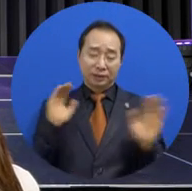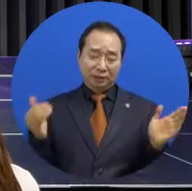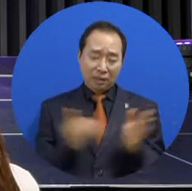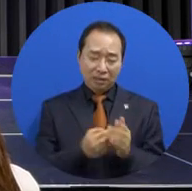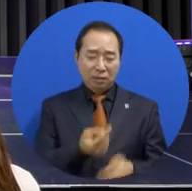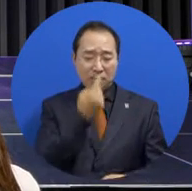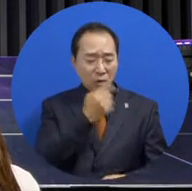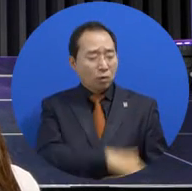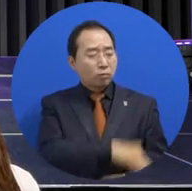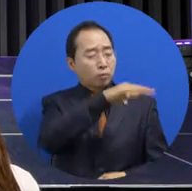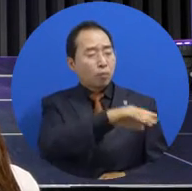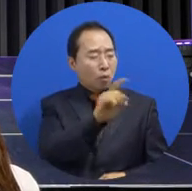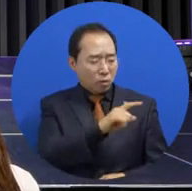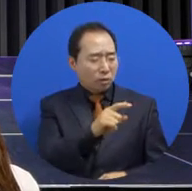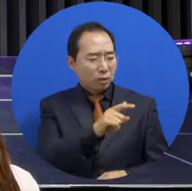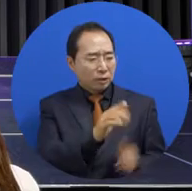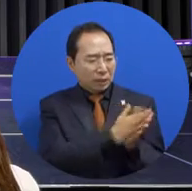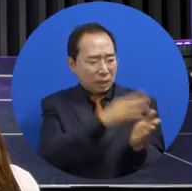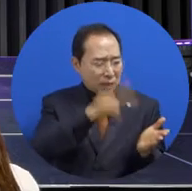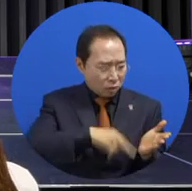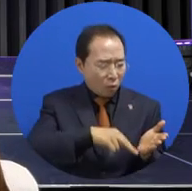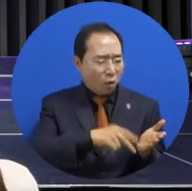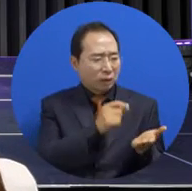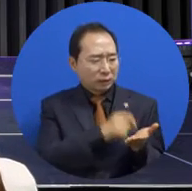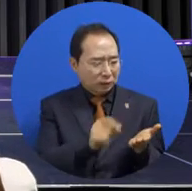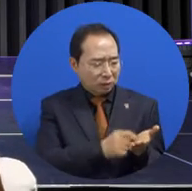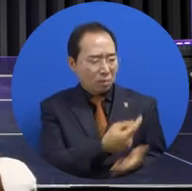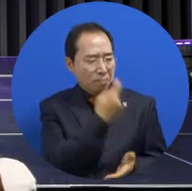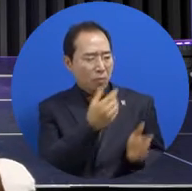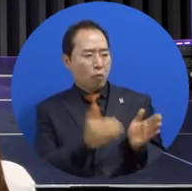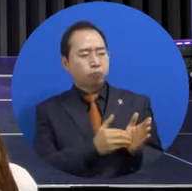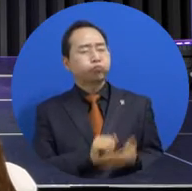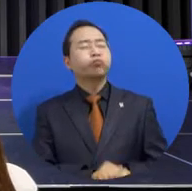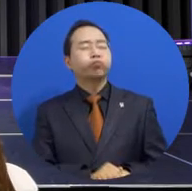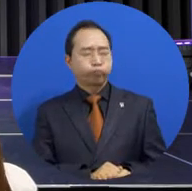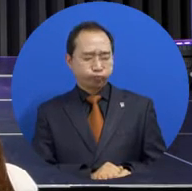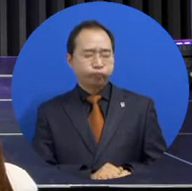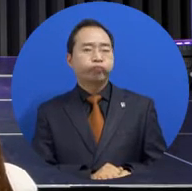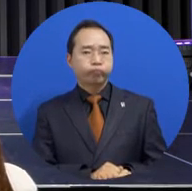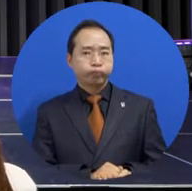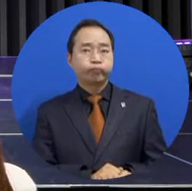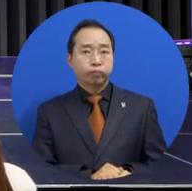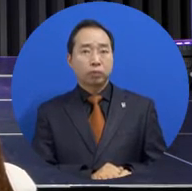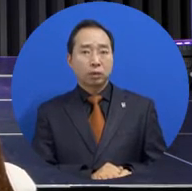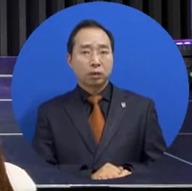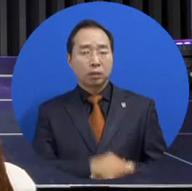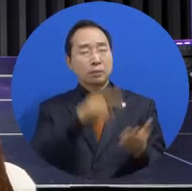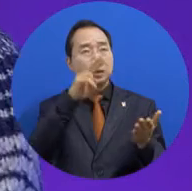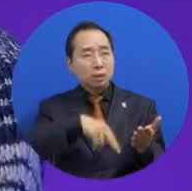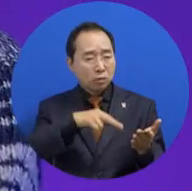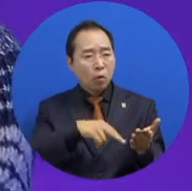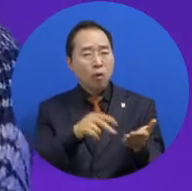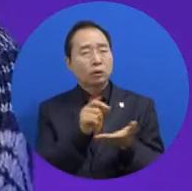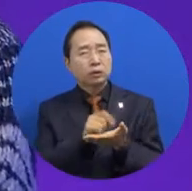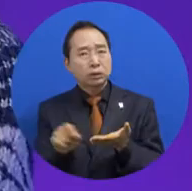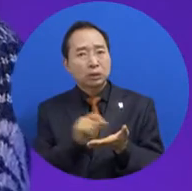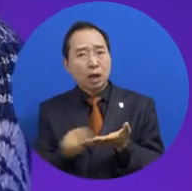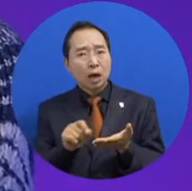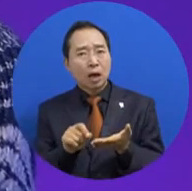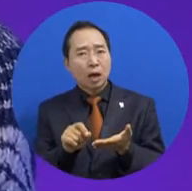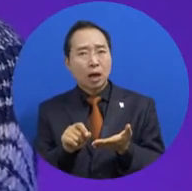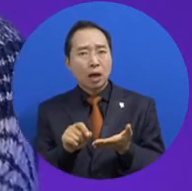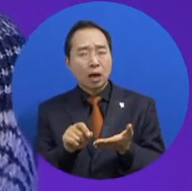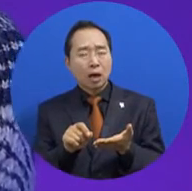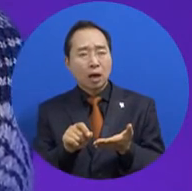평생 뭐 배운 게 읽고 쓰는 거다. 이제 대학원 박사 과정에서 배운 게 그거니까. 그럼 읽고 쓴다.